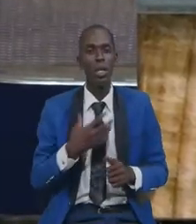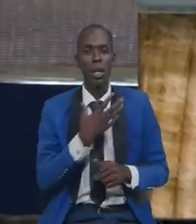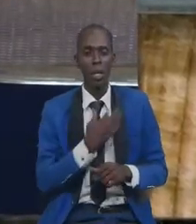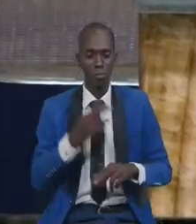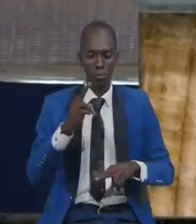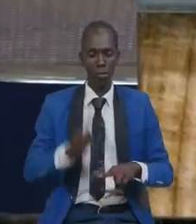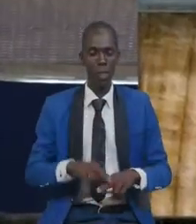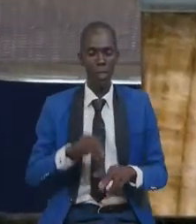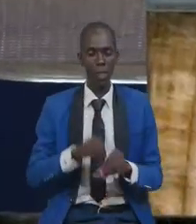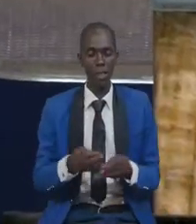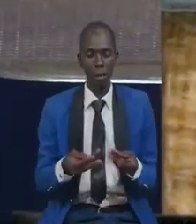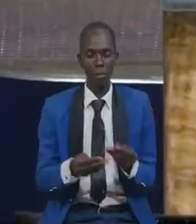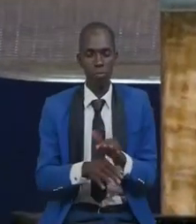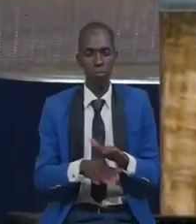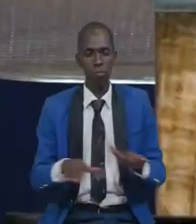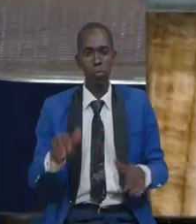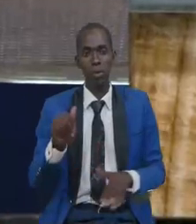cendre.